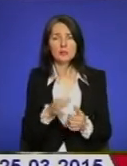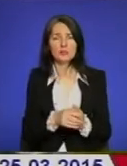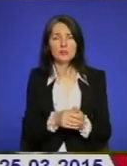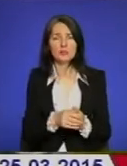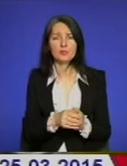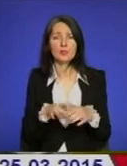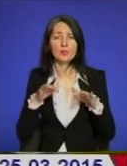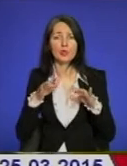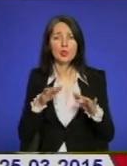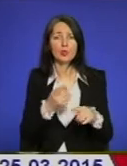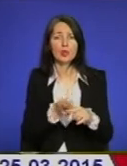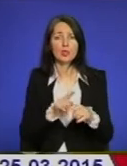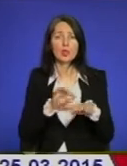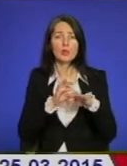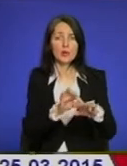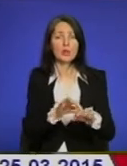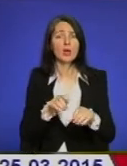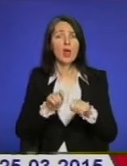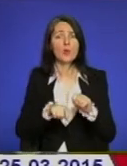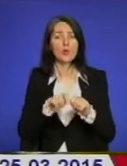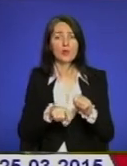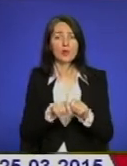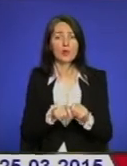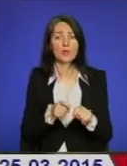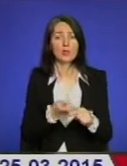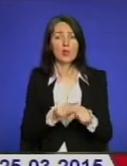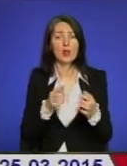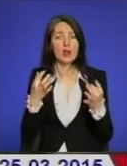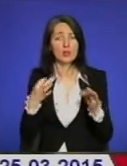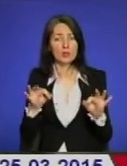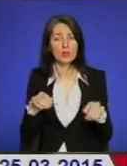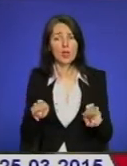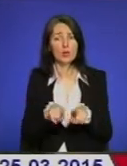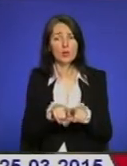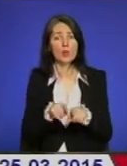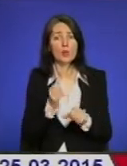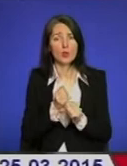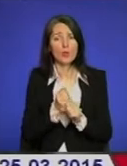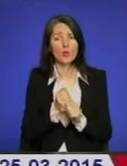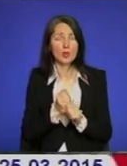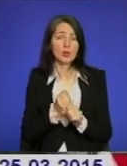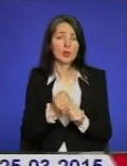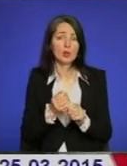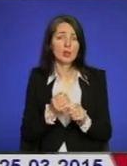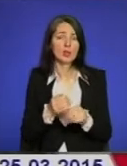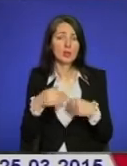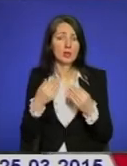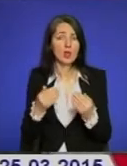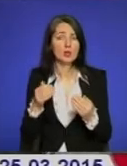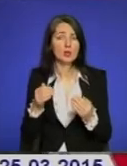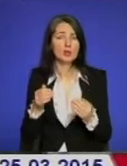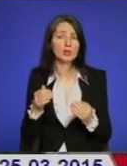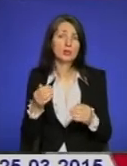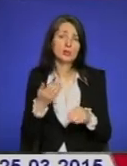процедура оцих проведеннях перевірку яка дозволяє у такому роботодавцю ну частково